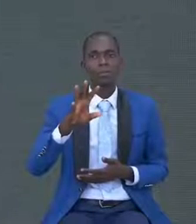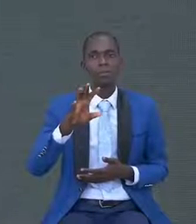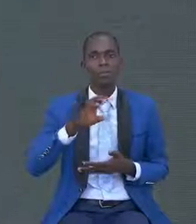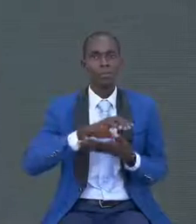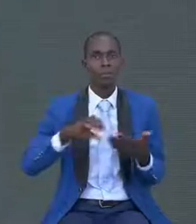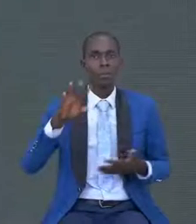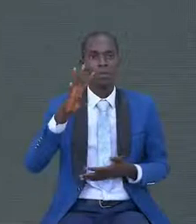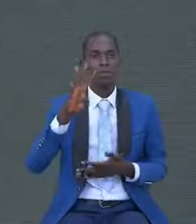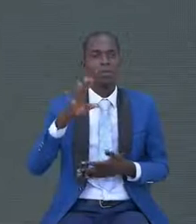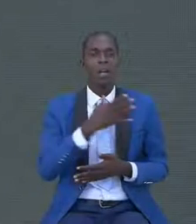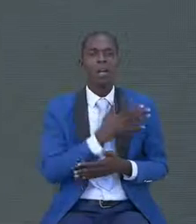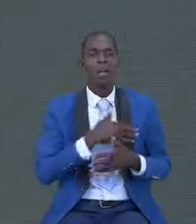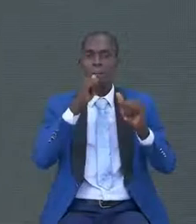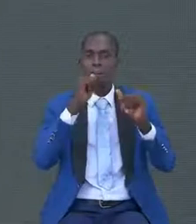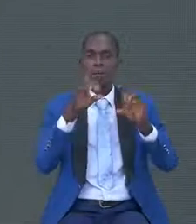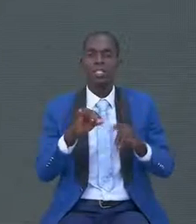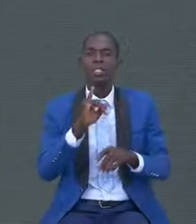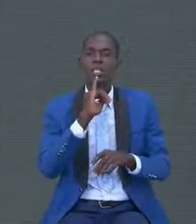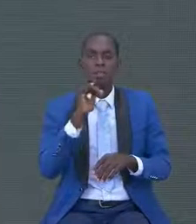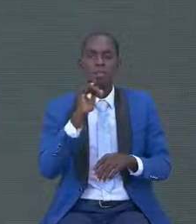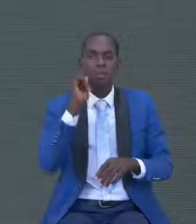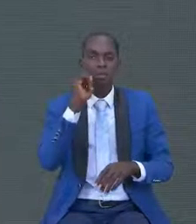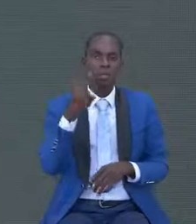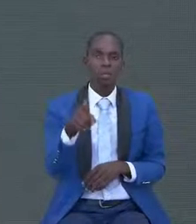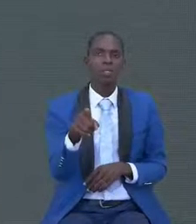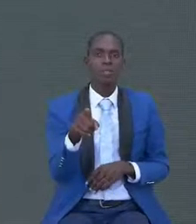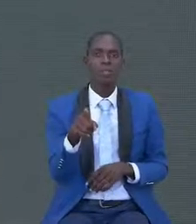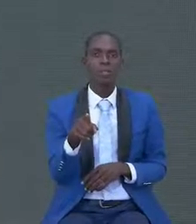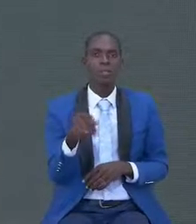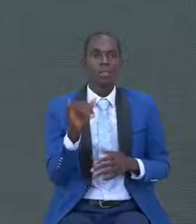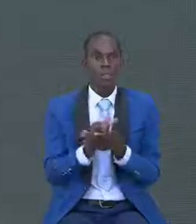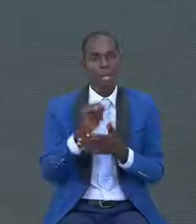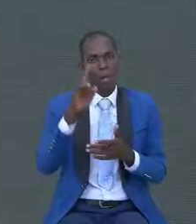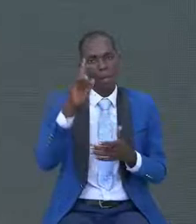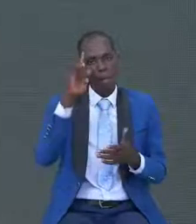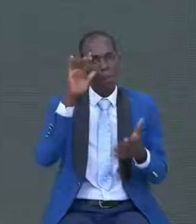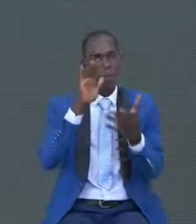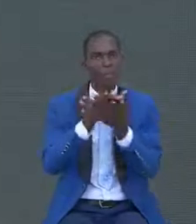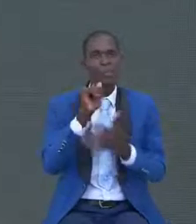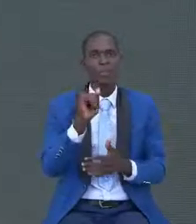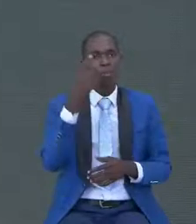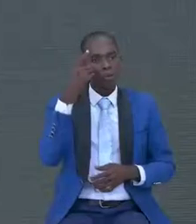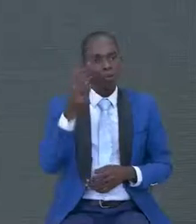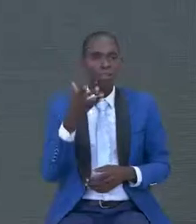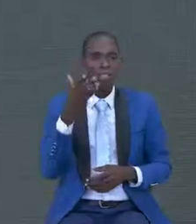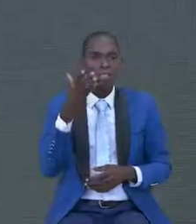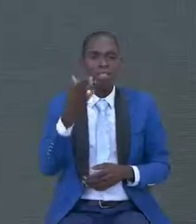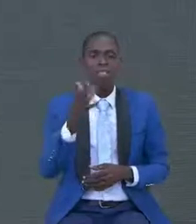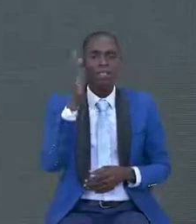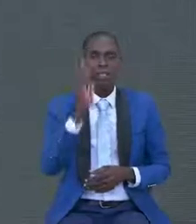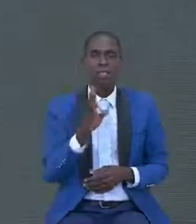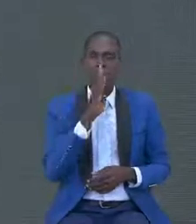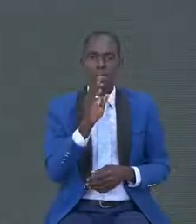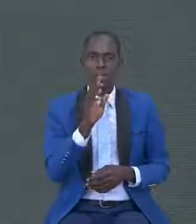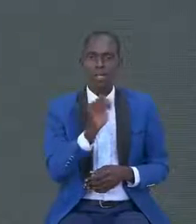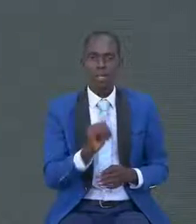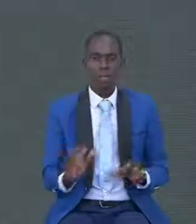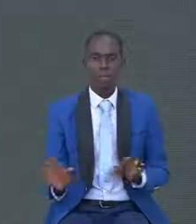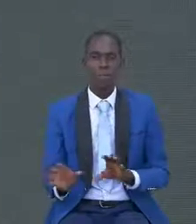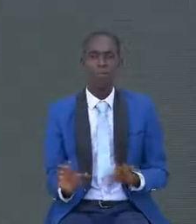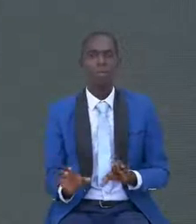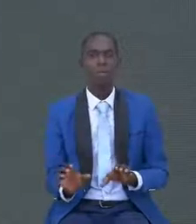Verset 45. Heureuse celle qui a cru, parce que les choses qui lui ont été dites de